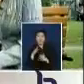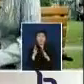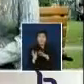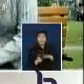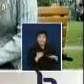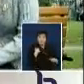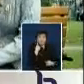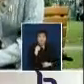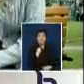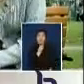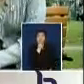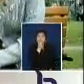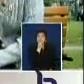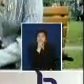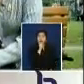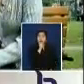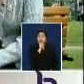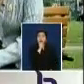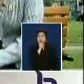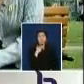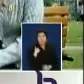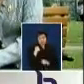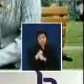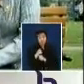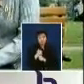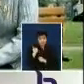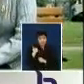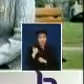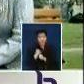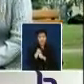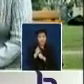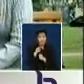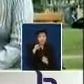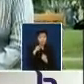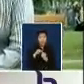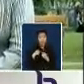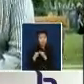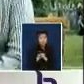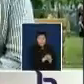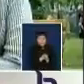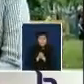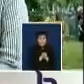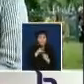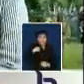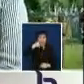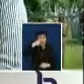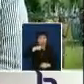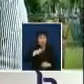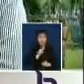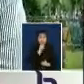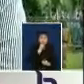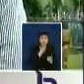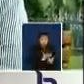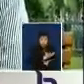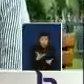ค่ะจริงๆแล้วอาหารนี่ก็เราก็ยังคงทำนะคะในเรื่องของนโยบายการที่อยากให้ครัวไทยสู่ครัวโลกซึ่งก็ทั้งภูมิใ